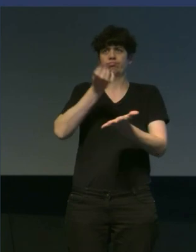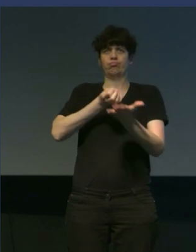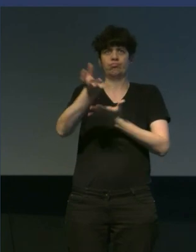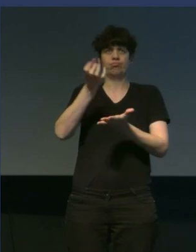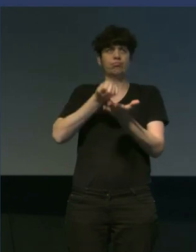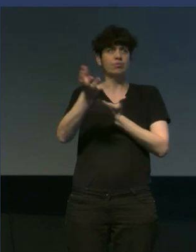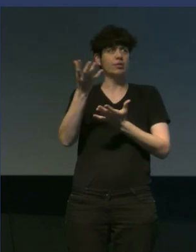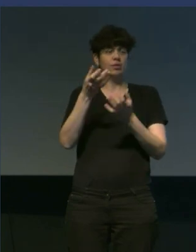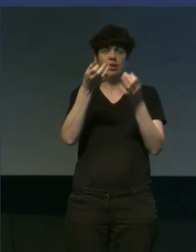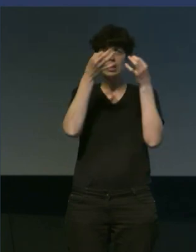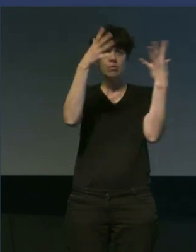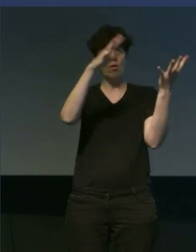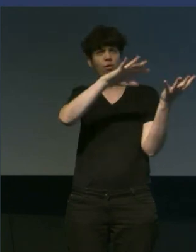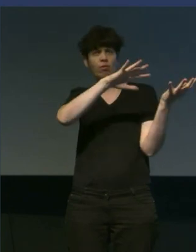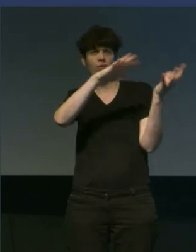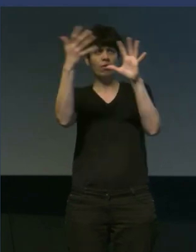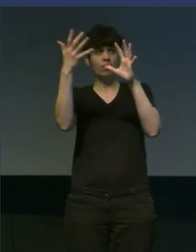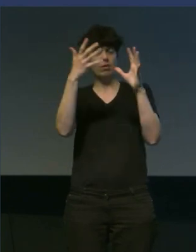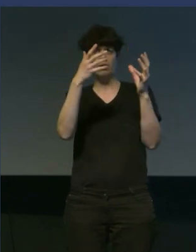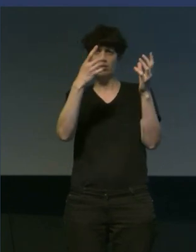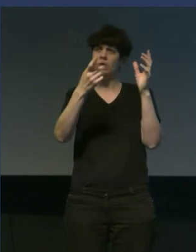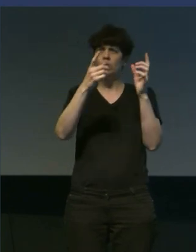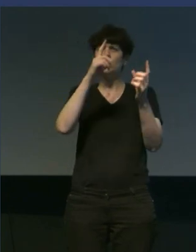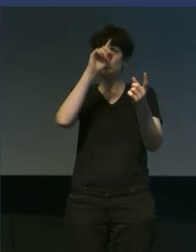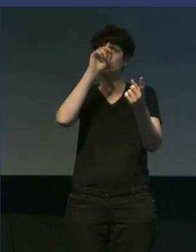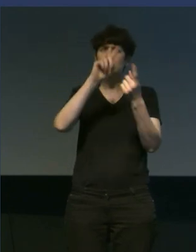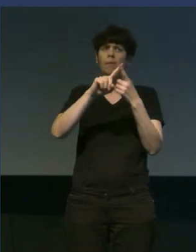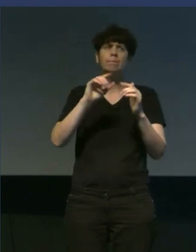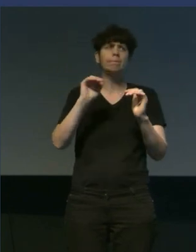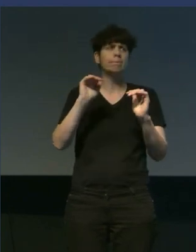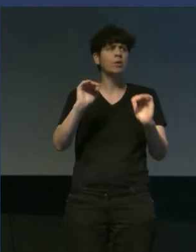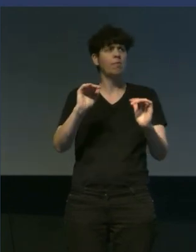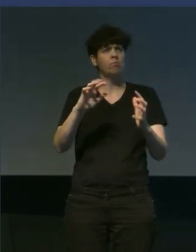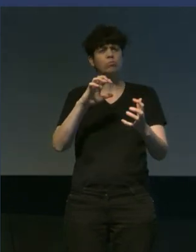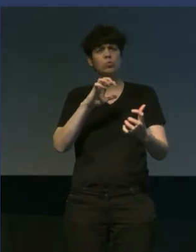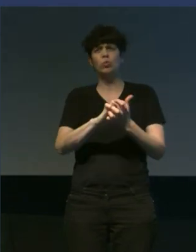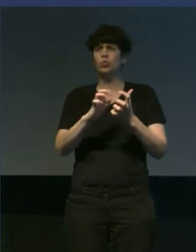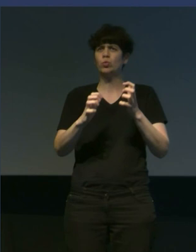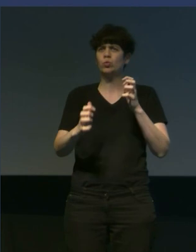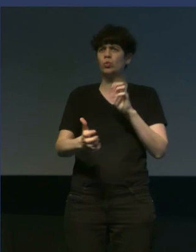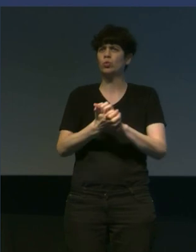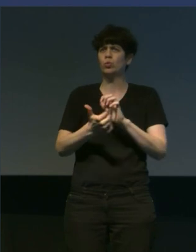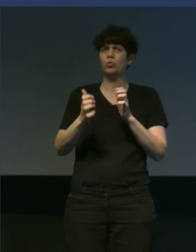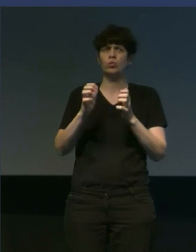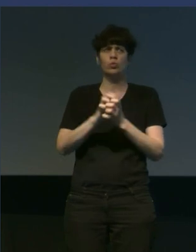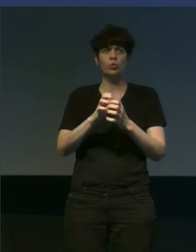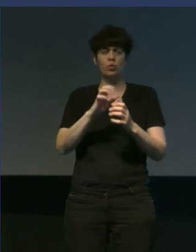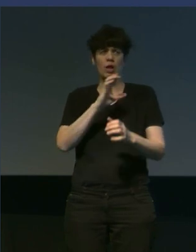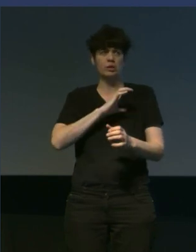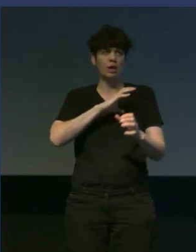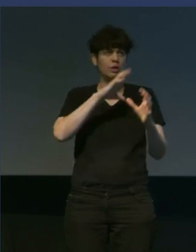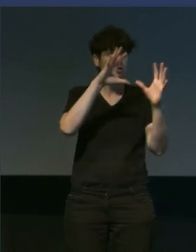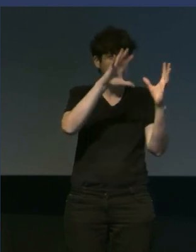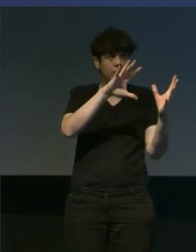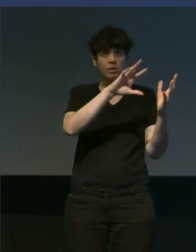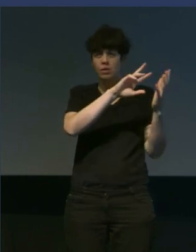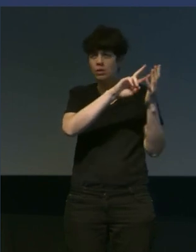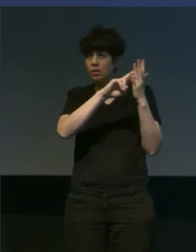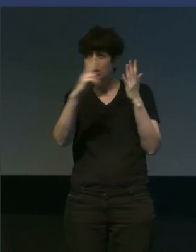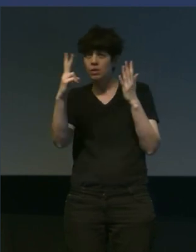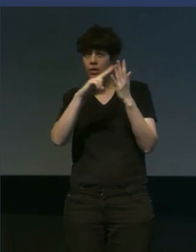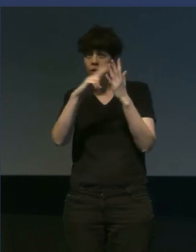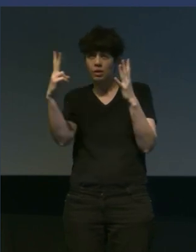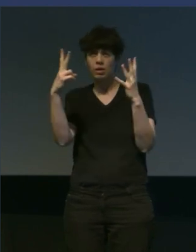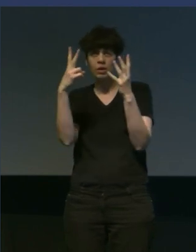climat cette évolution du climat qui est un sujet quand même très complexe, et ben de le vulgariser pour le